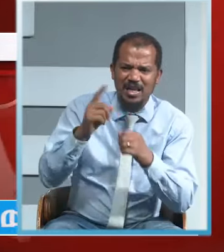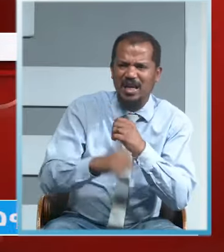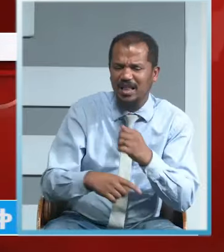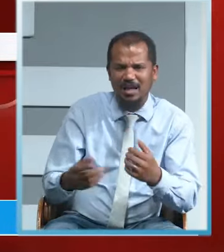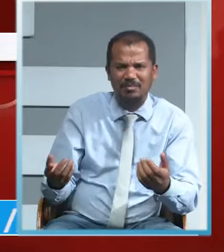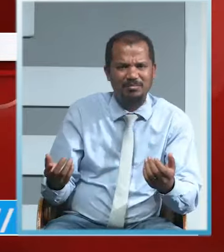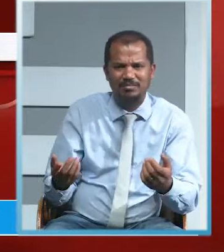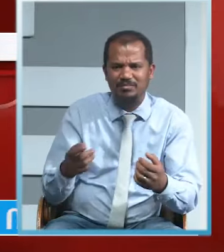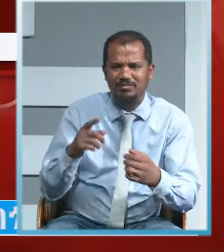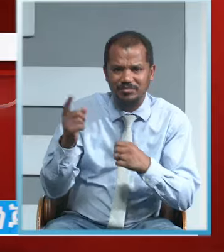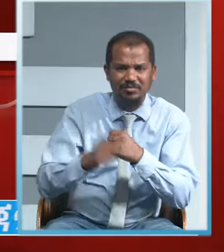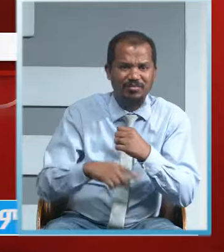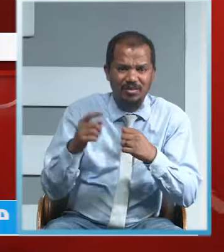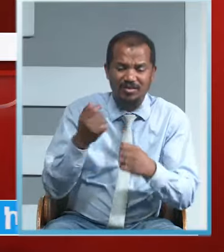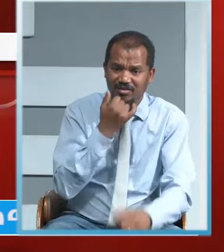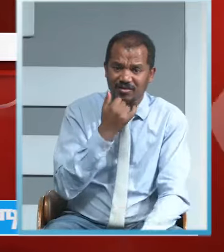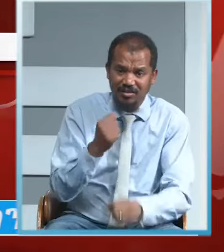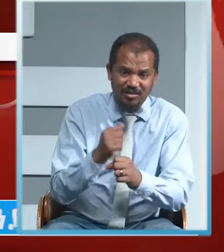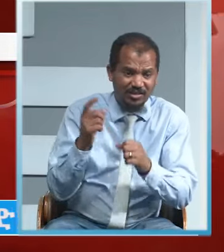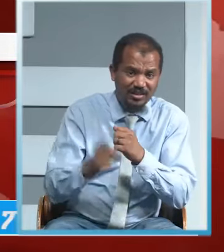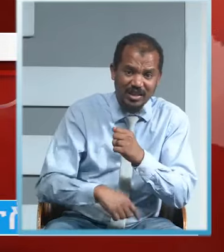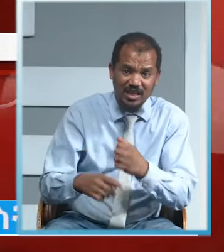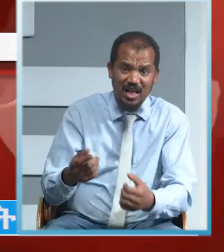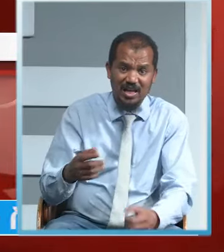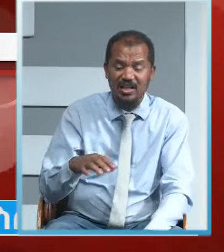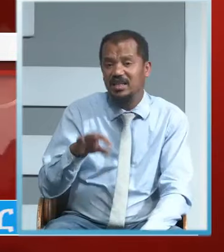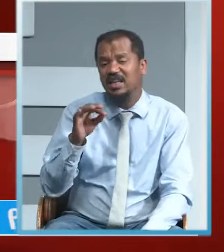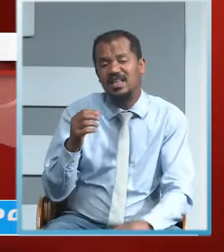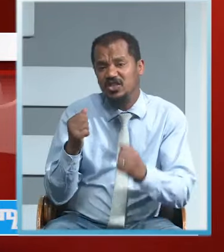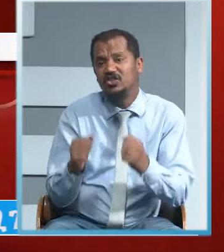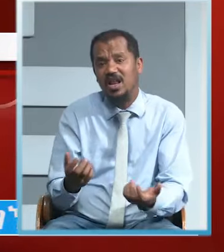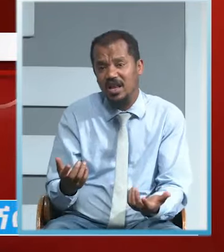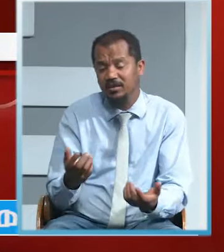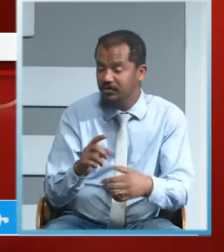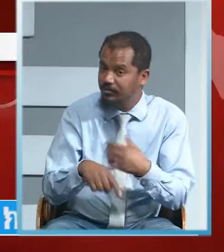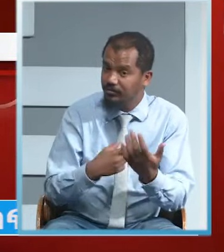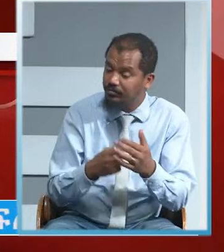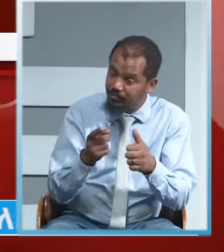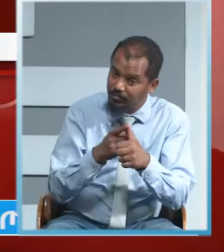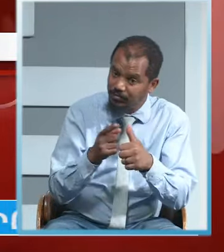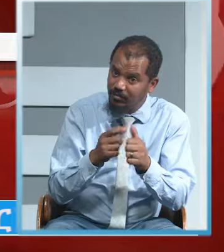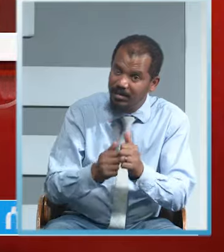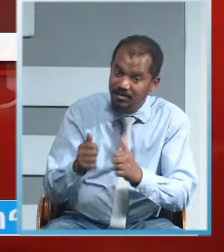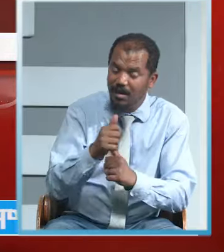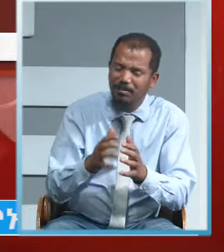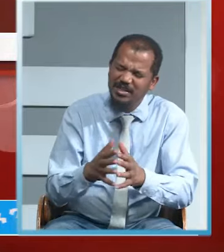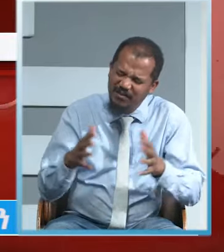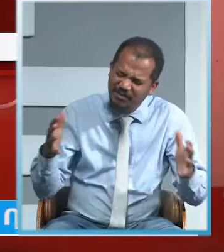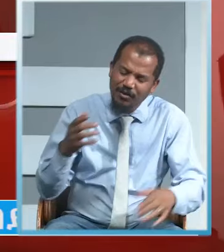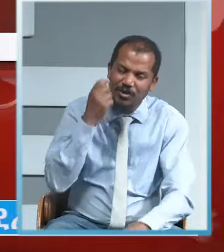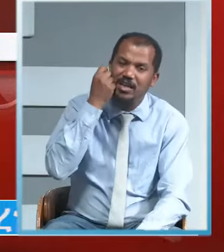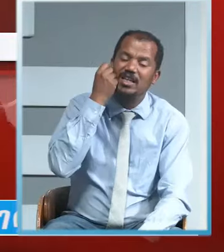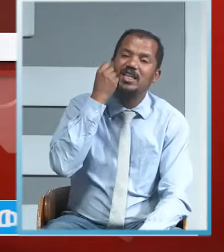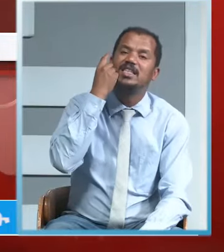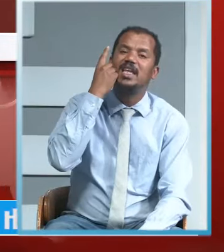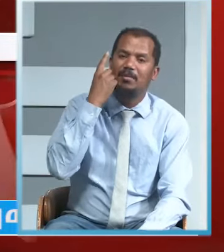ያው እዛው ቅጣት ወይ እዛው ጥፋት ሊገኝ ይችላልና ስለዚህ ግንዛቤ በሰፊው መፍጠር